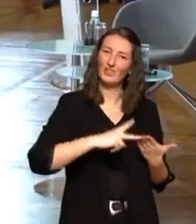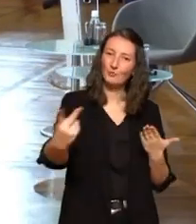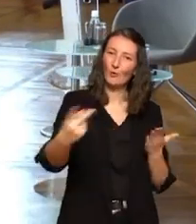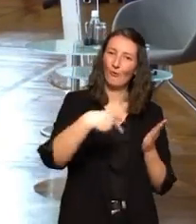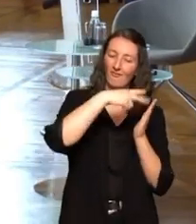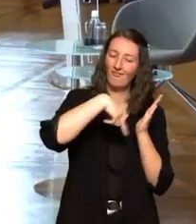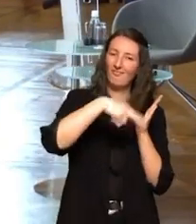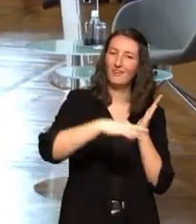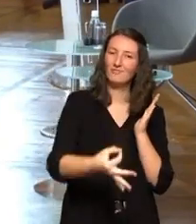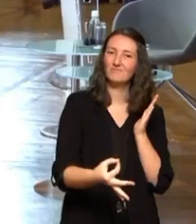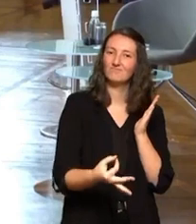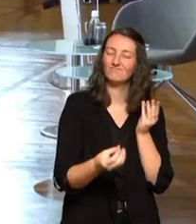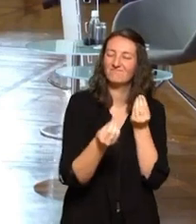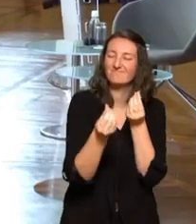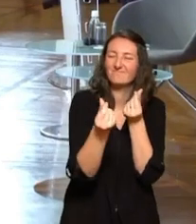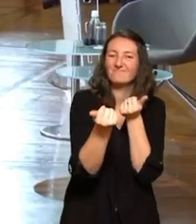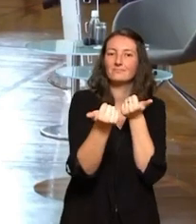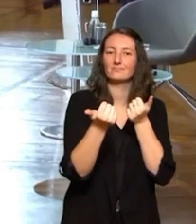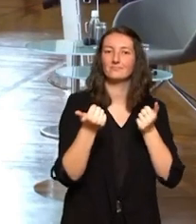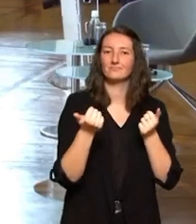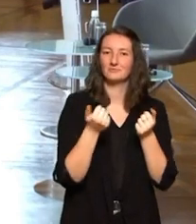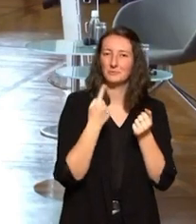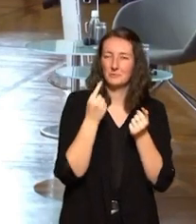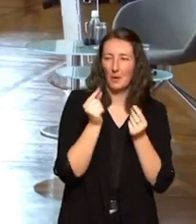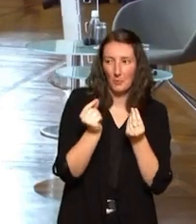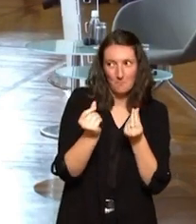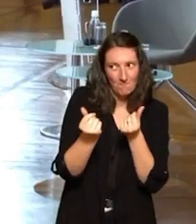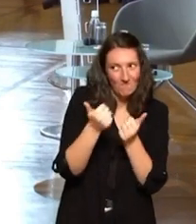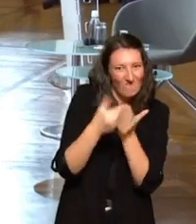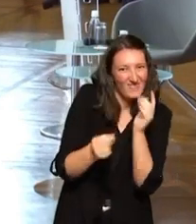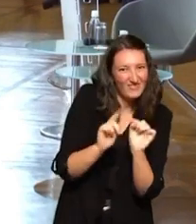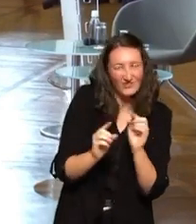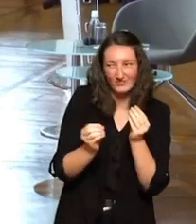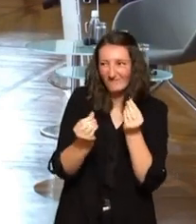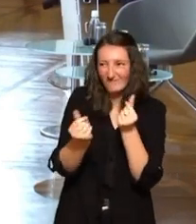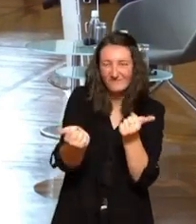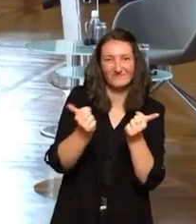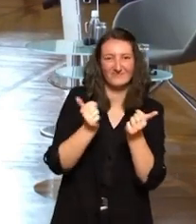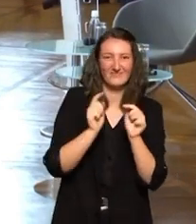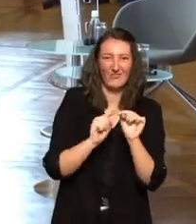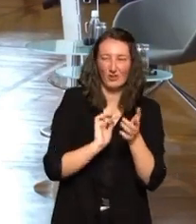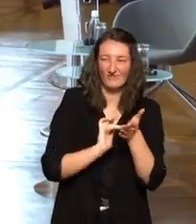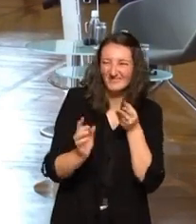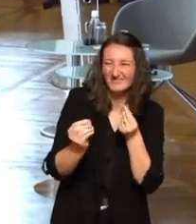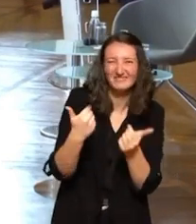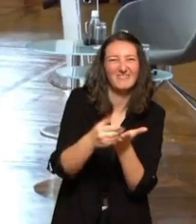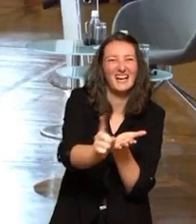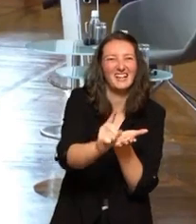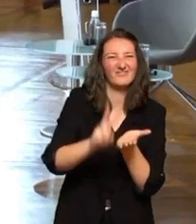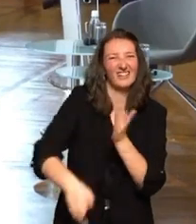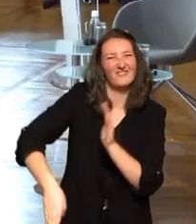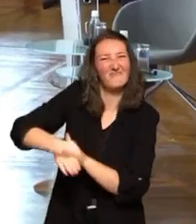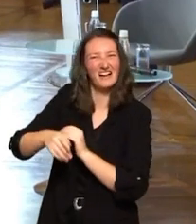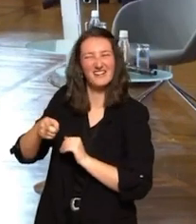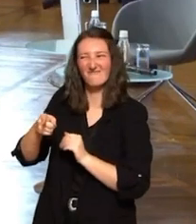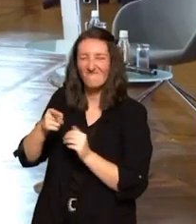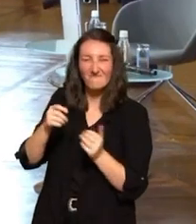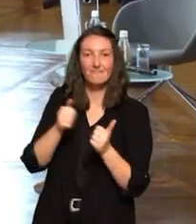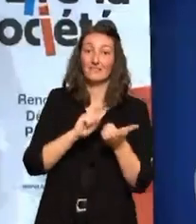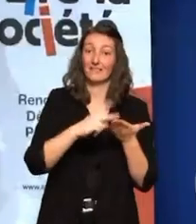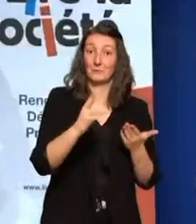étrangère et il gardera toujours une part de mystère et une part de trahison. C'est ce que disait